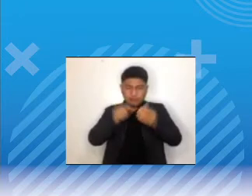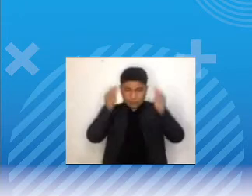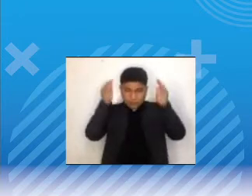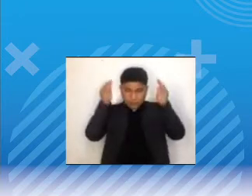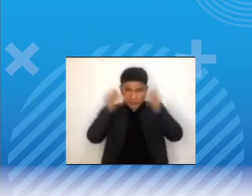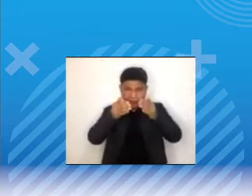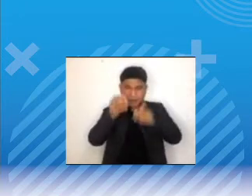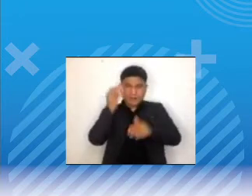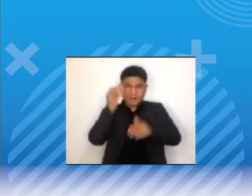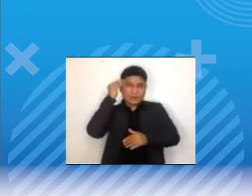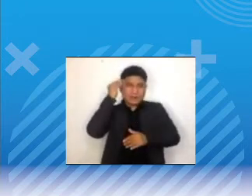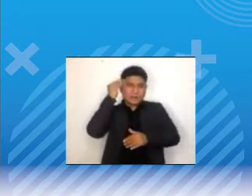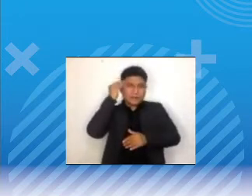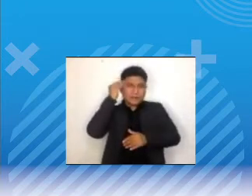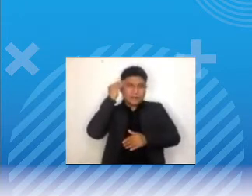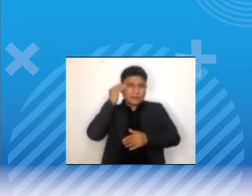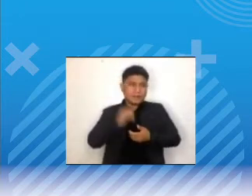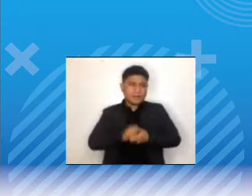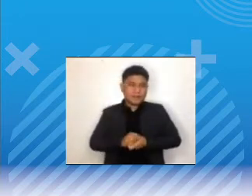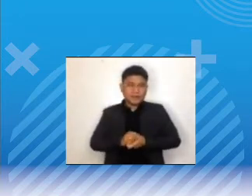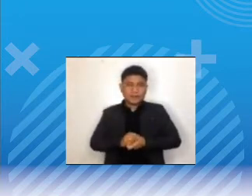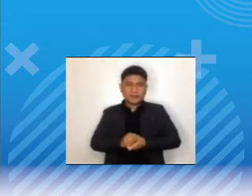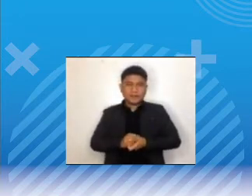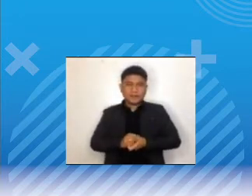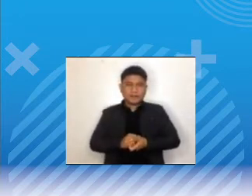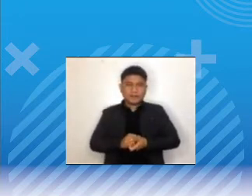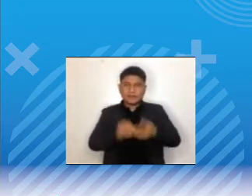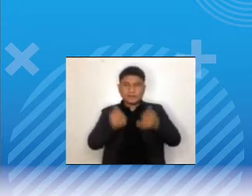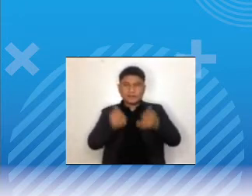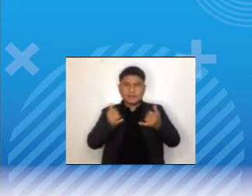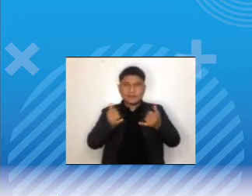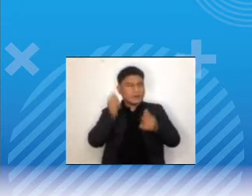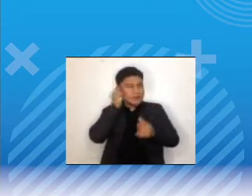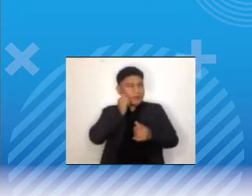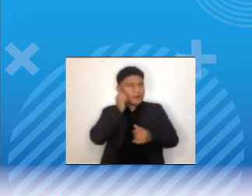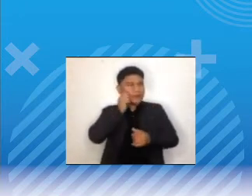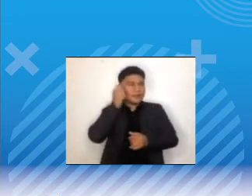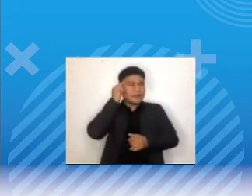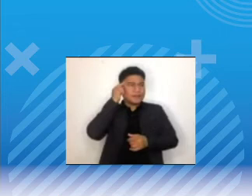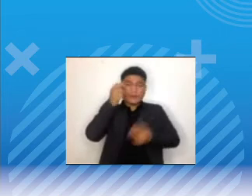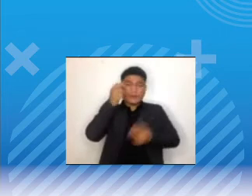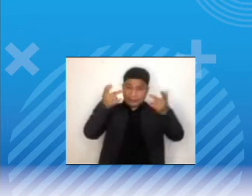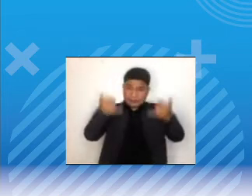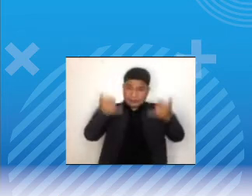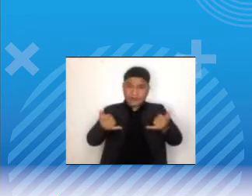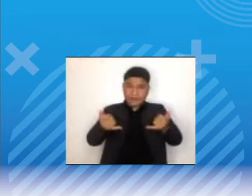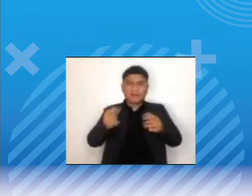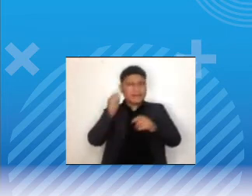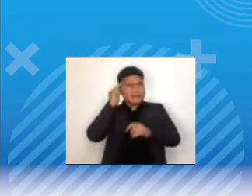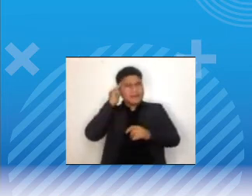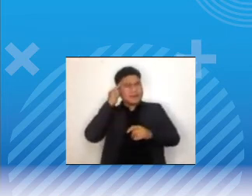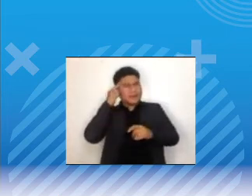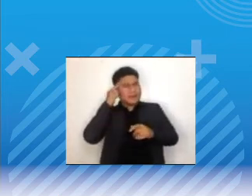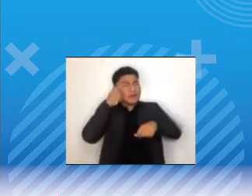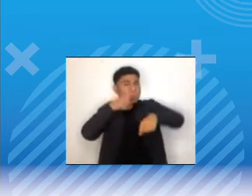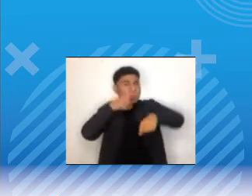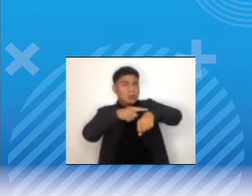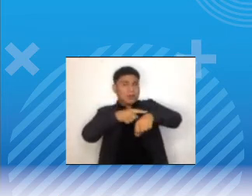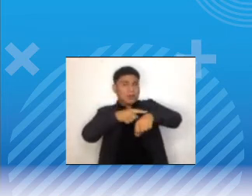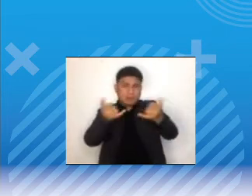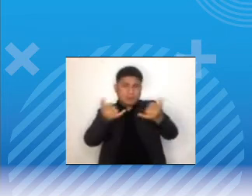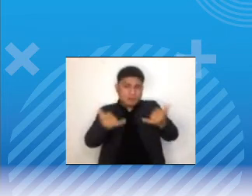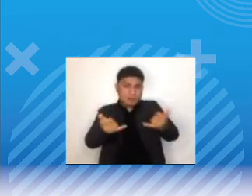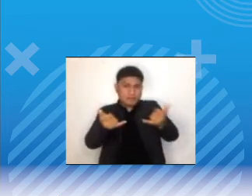yan. Mindfulness na ito lang ang iisipin natin, yung present, yung oras na ngayon, at tayo